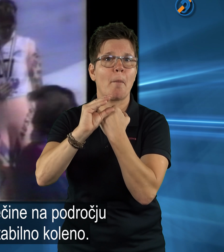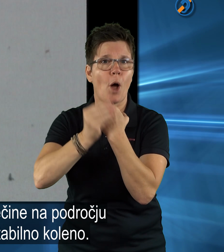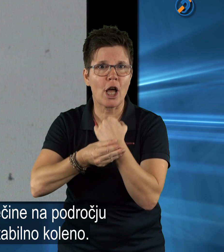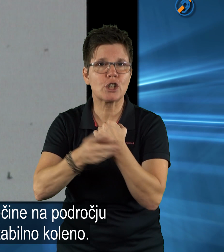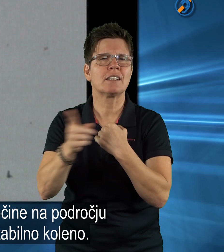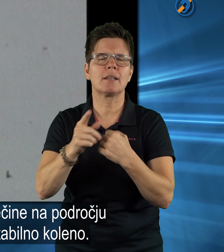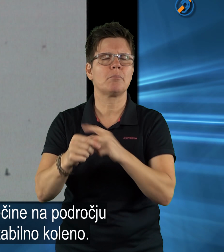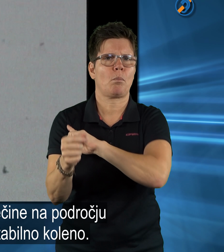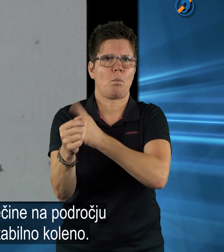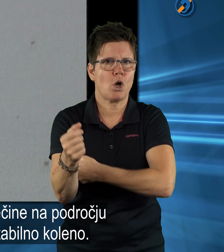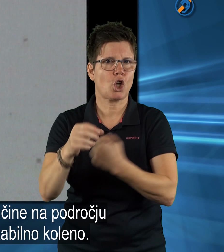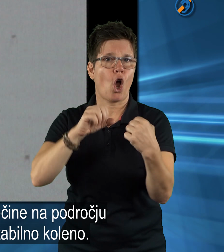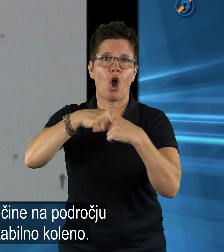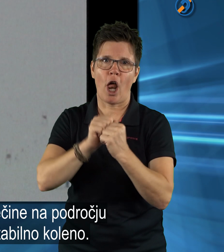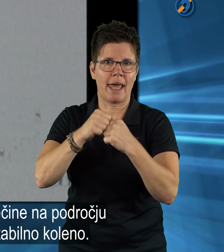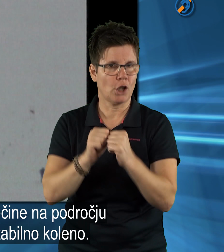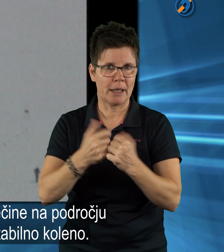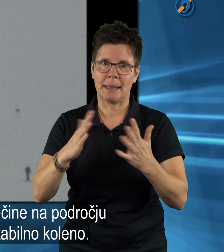koleno.